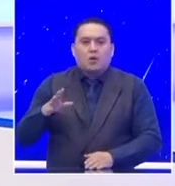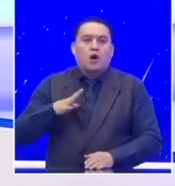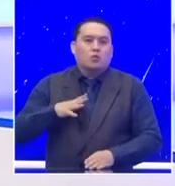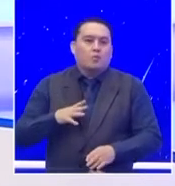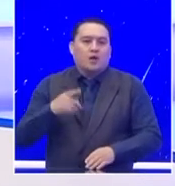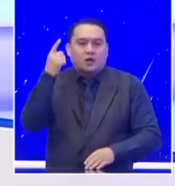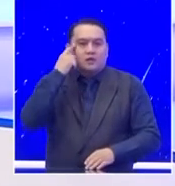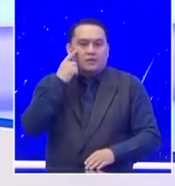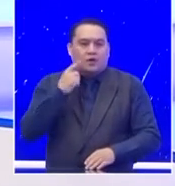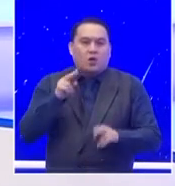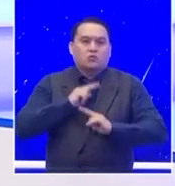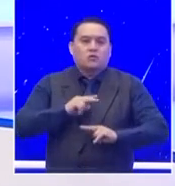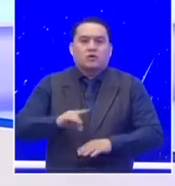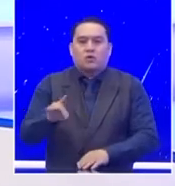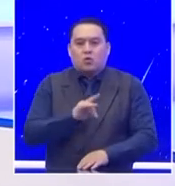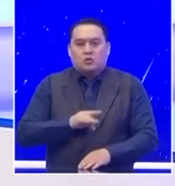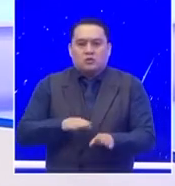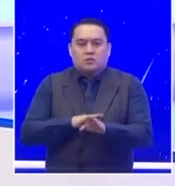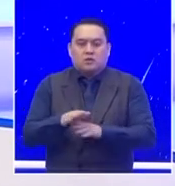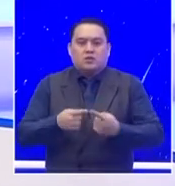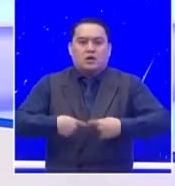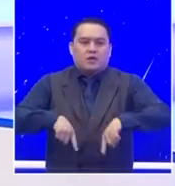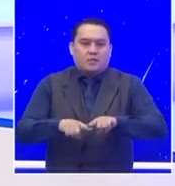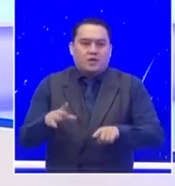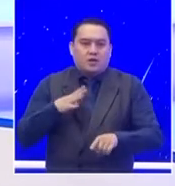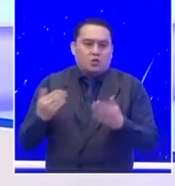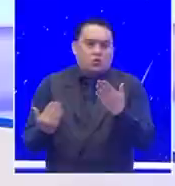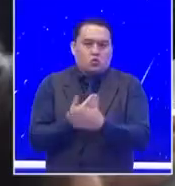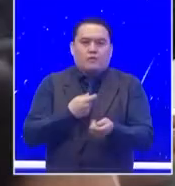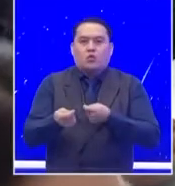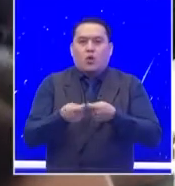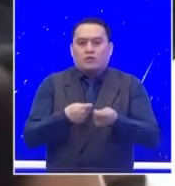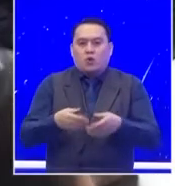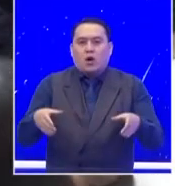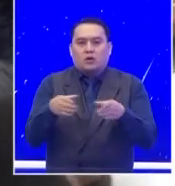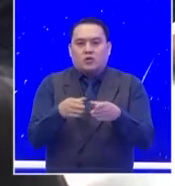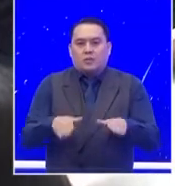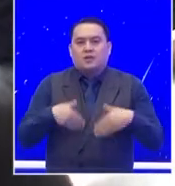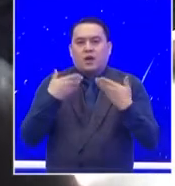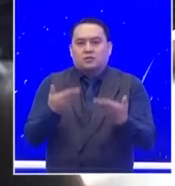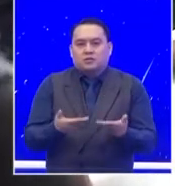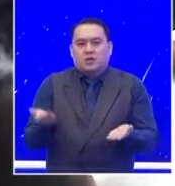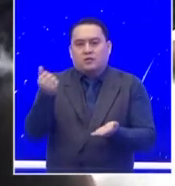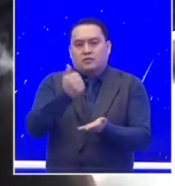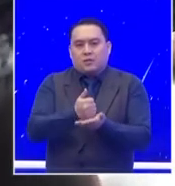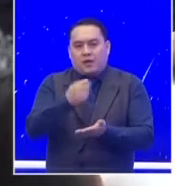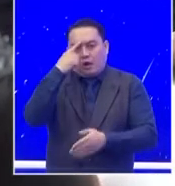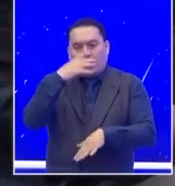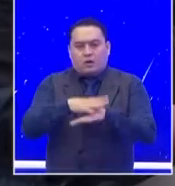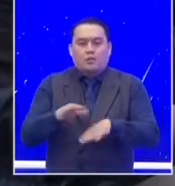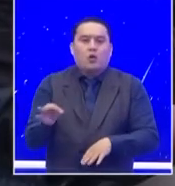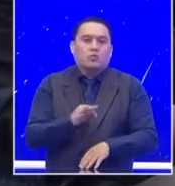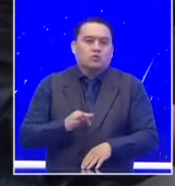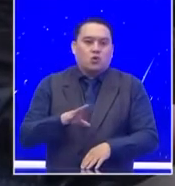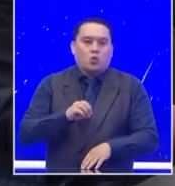1983 году сотрудником Кировского районного исполнительного комитета. Нового руководителя коллективу представил первый заместитель